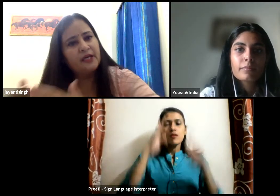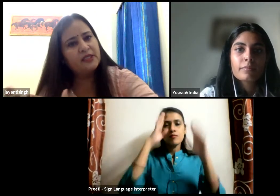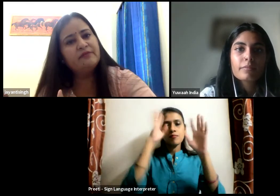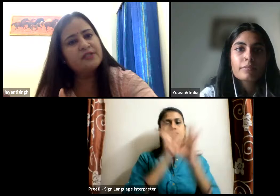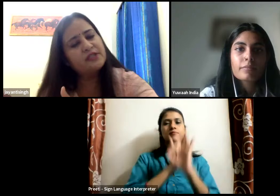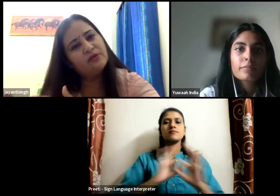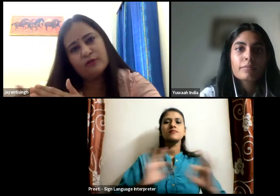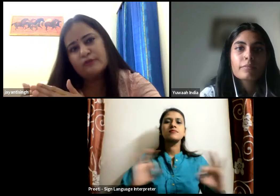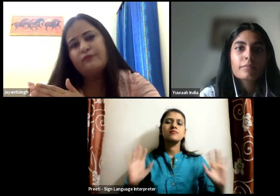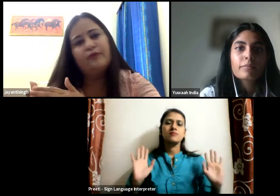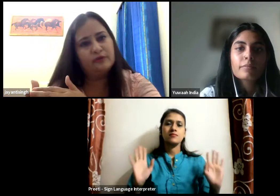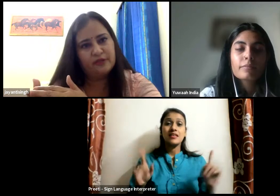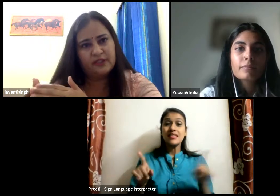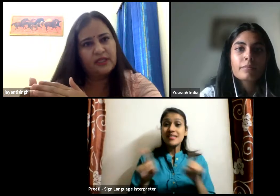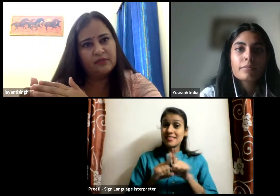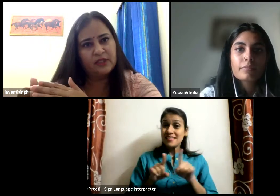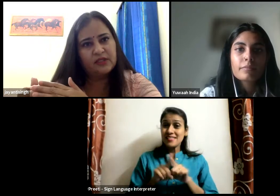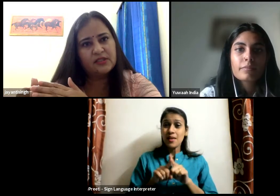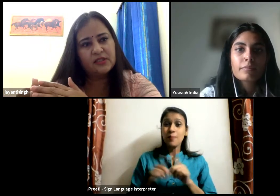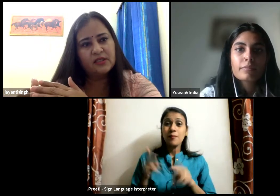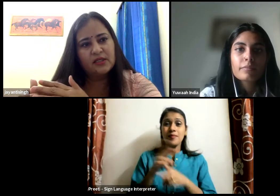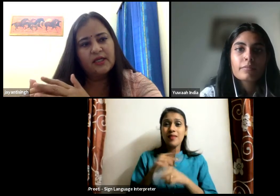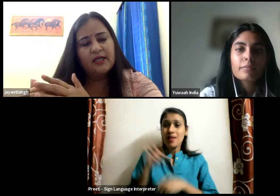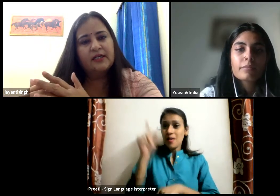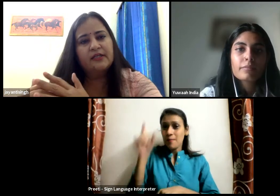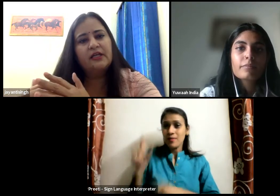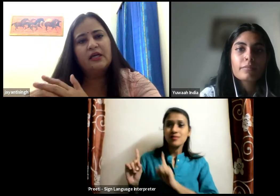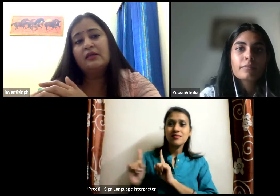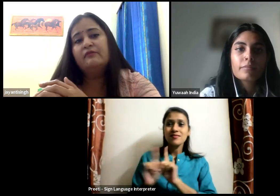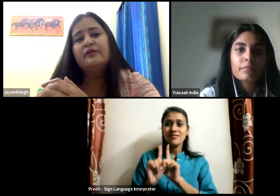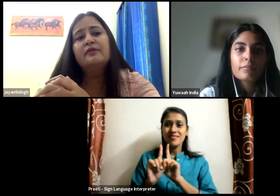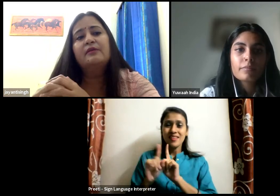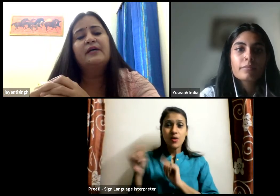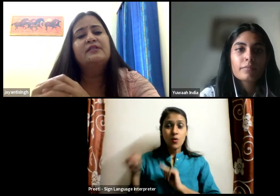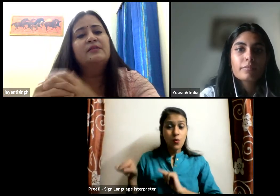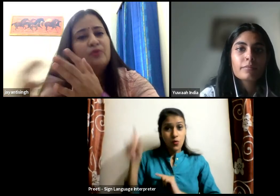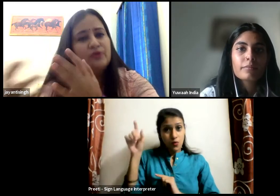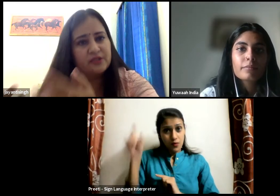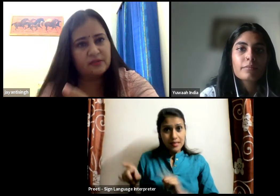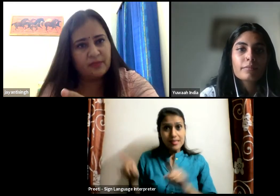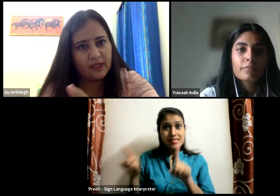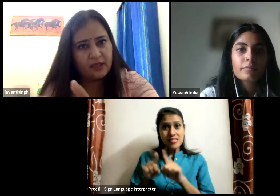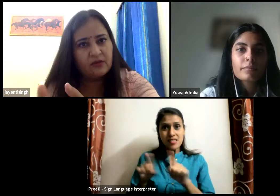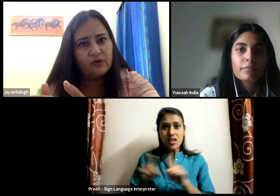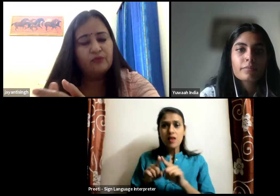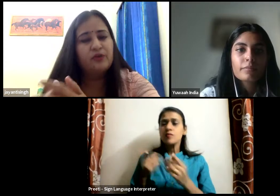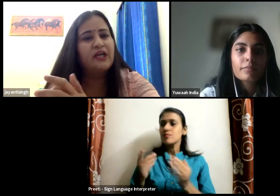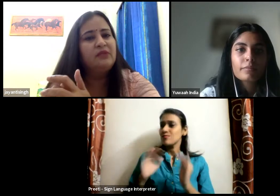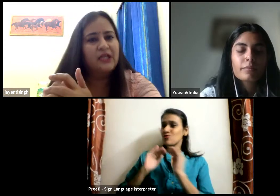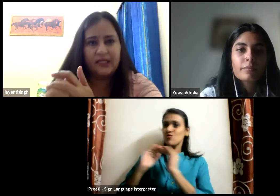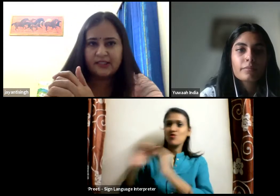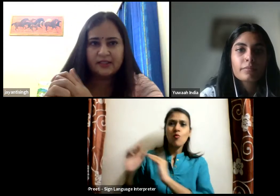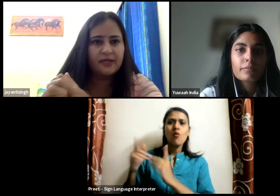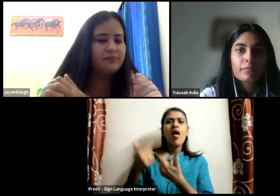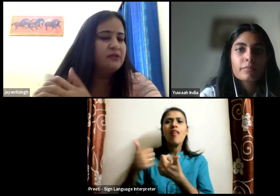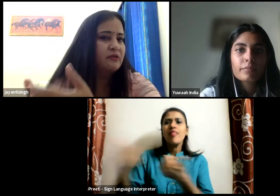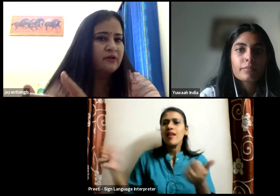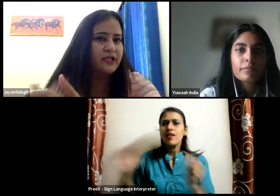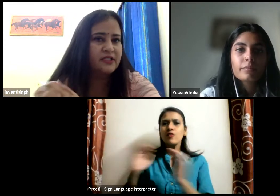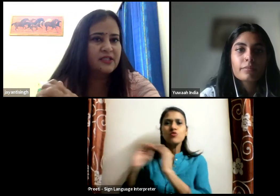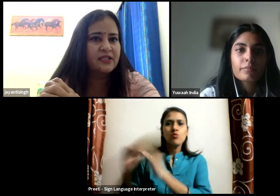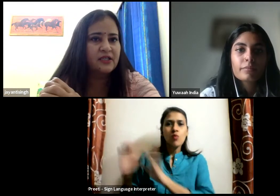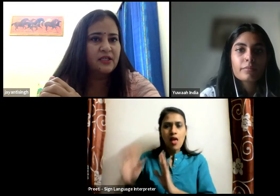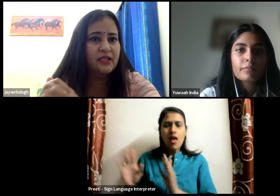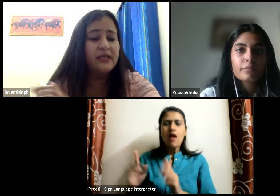अब केयर गिवर्स कैन ऑल्सो फॉलो द सेम थिंग्स. अगर केयर गिवर के पास सपोर्ट सिस्टम है और वो टाइम निकाल सकता है अपनी